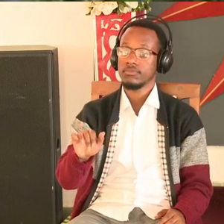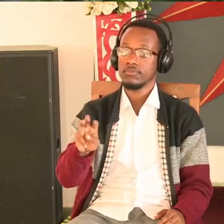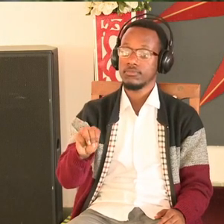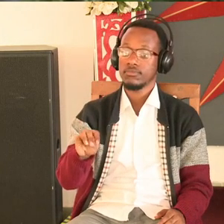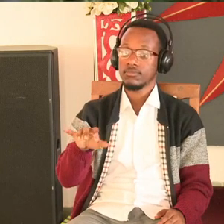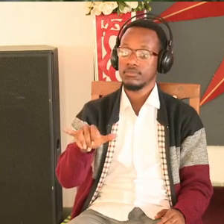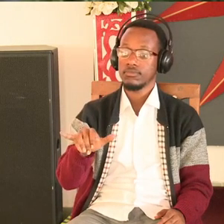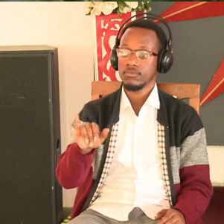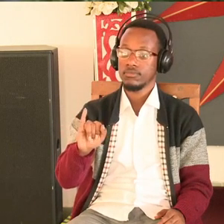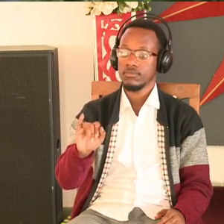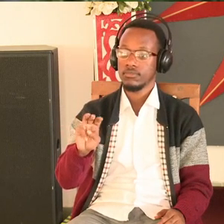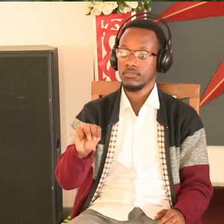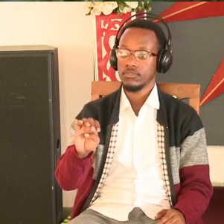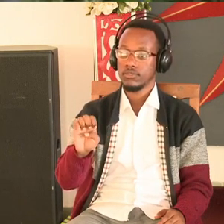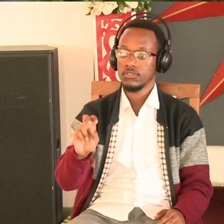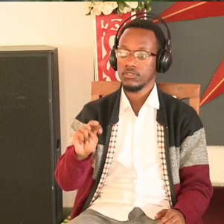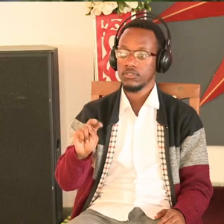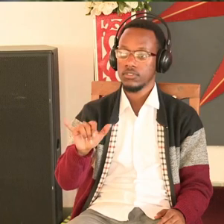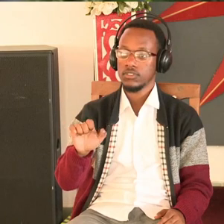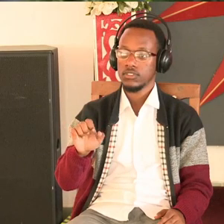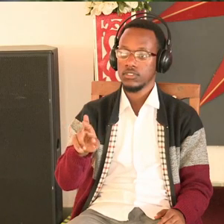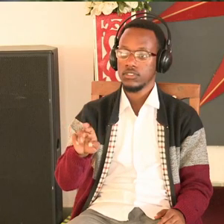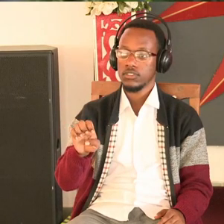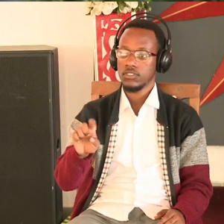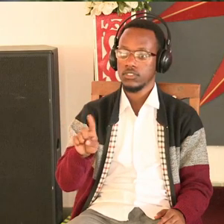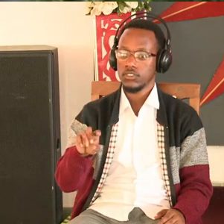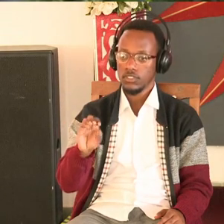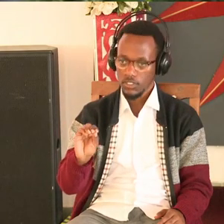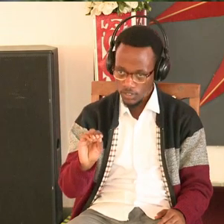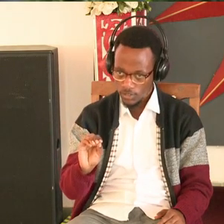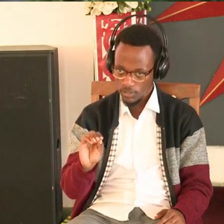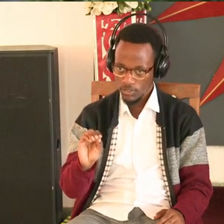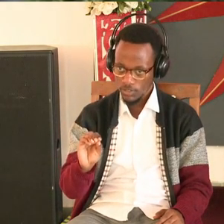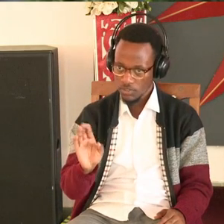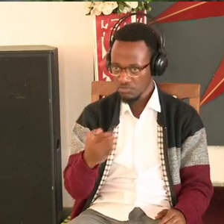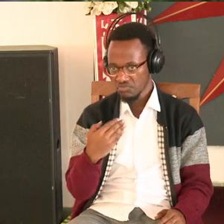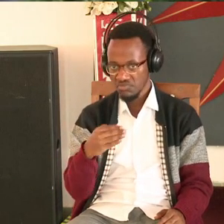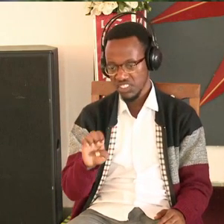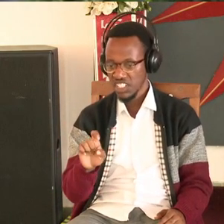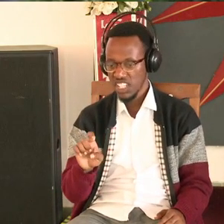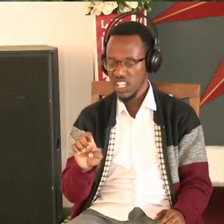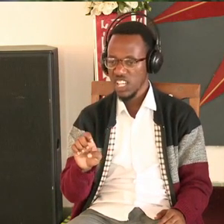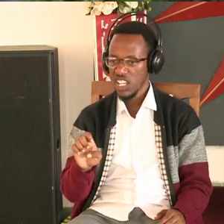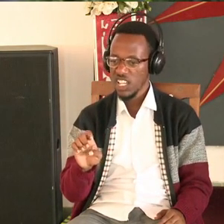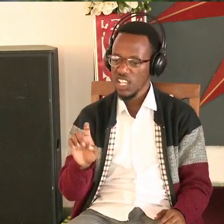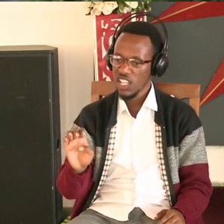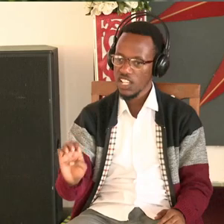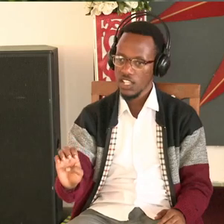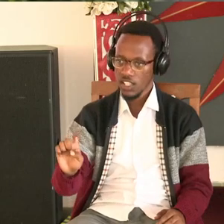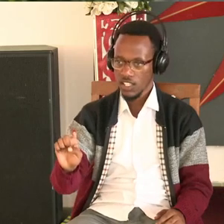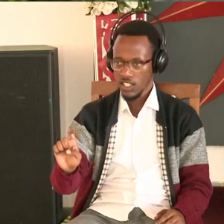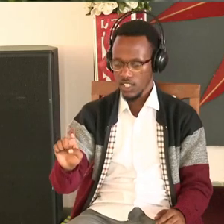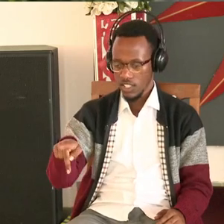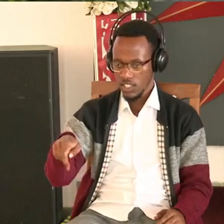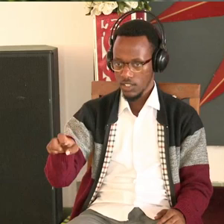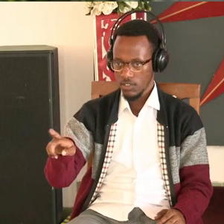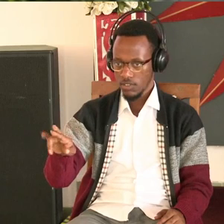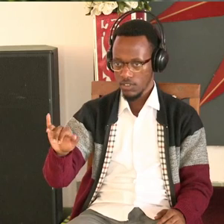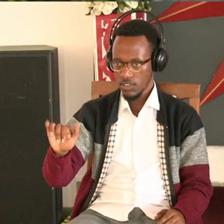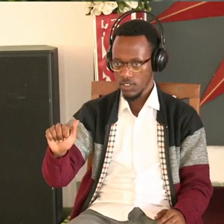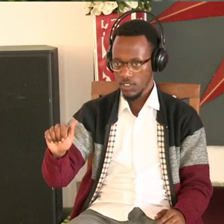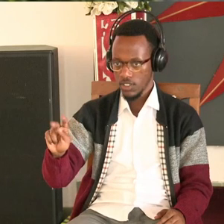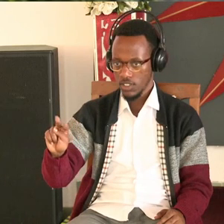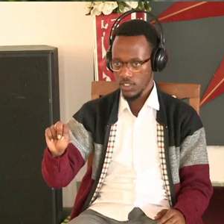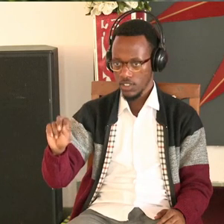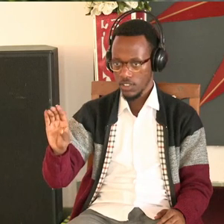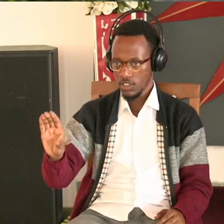muri iki gihe cyacu. Nous reviendrons. Ayo turi buze kugarukaho muri make. S'il te plaît. Turakomeza.